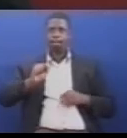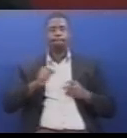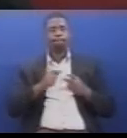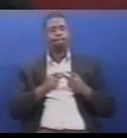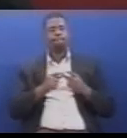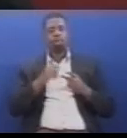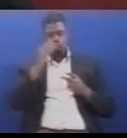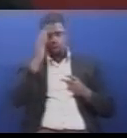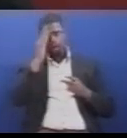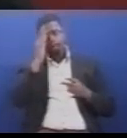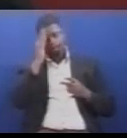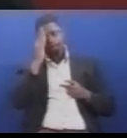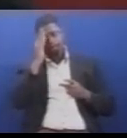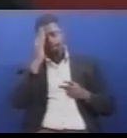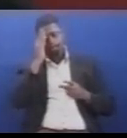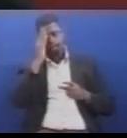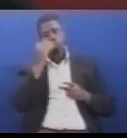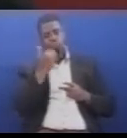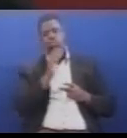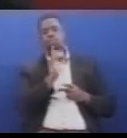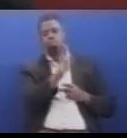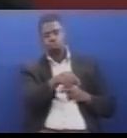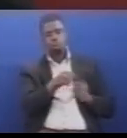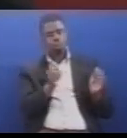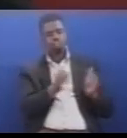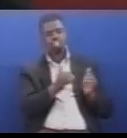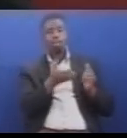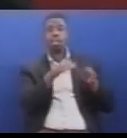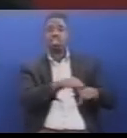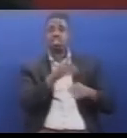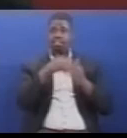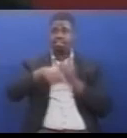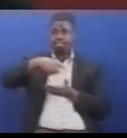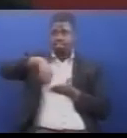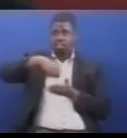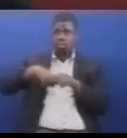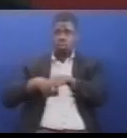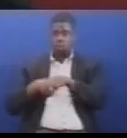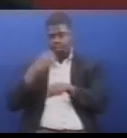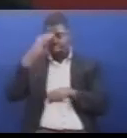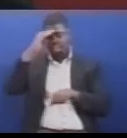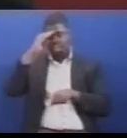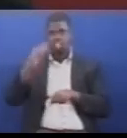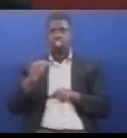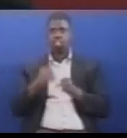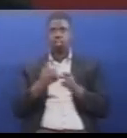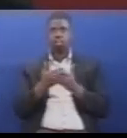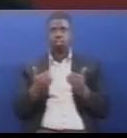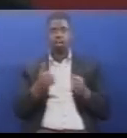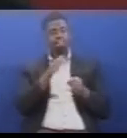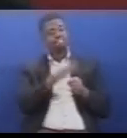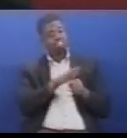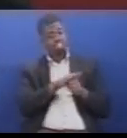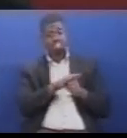Tunatambua kwamba kuna umuhimu wa kuwa na majokofu ya kuhifadhia maiti katika vituo vyetu vya jeshi, kwa sababu vingi sasa hivi